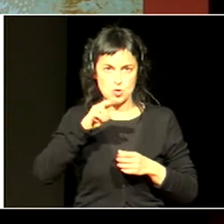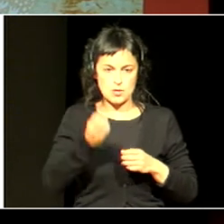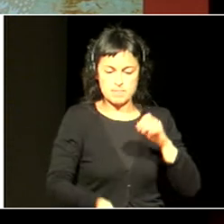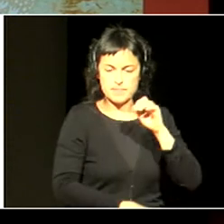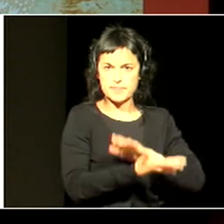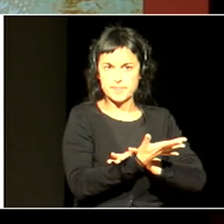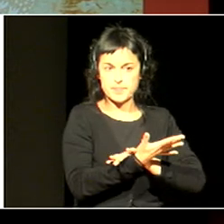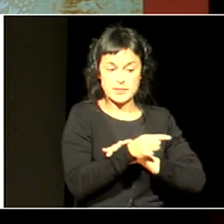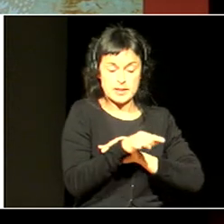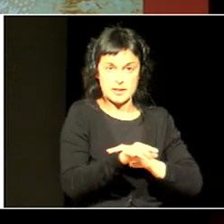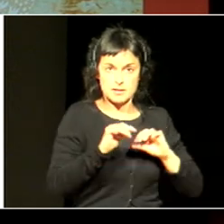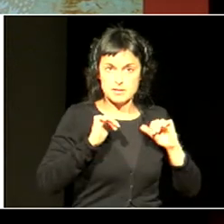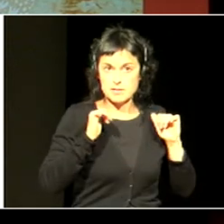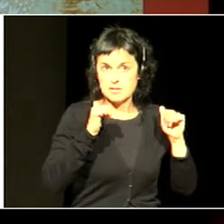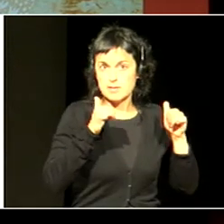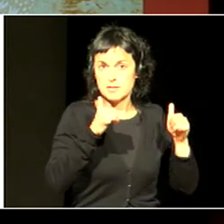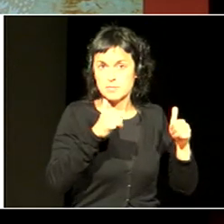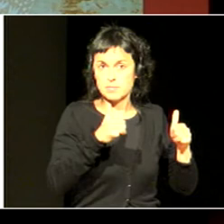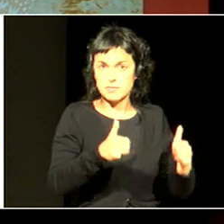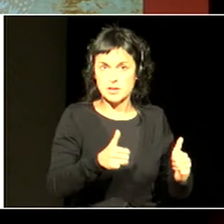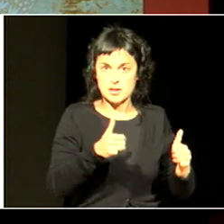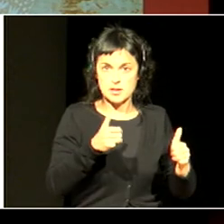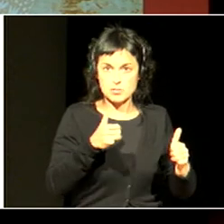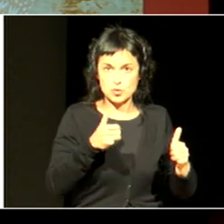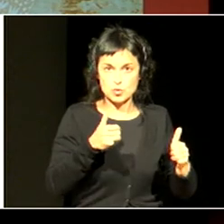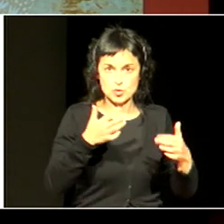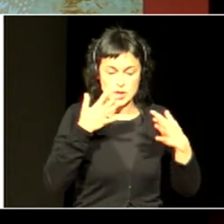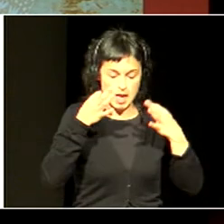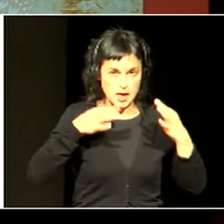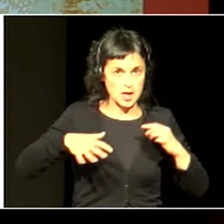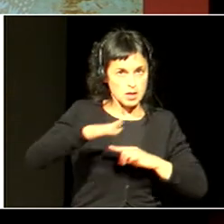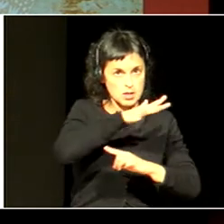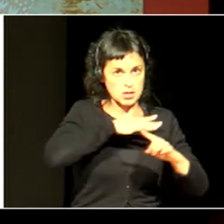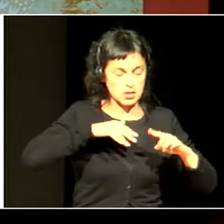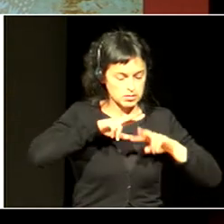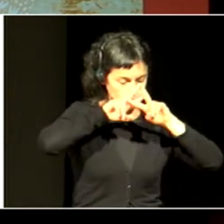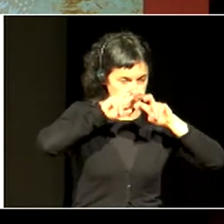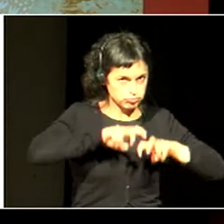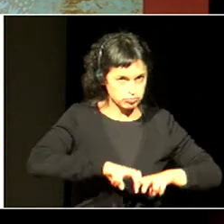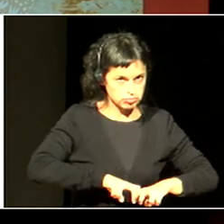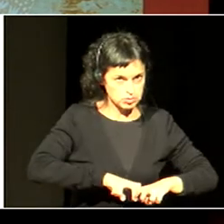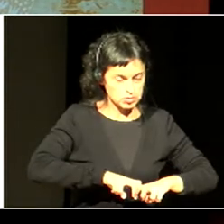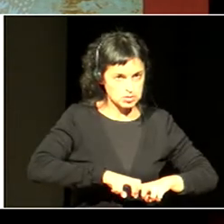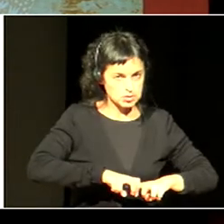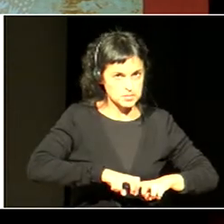berarekin hasi ginen gure errealitatearen analizia egiten, eta gero